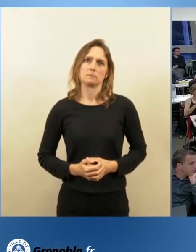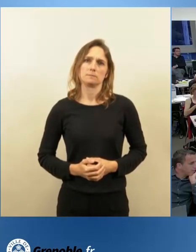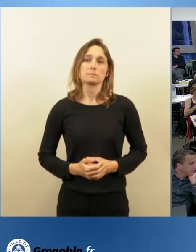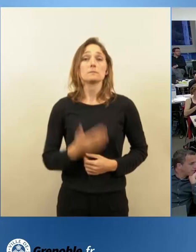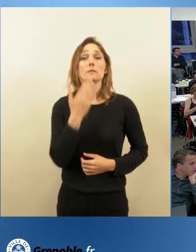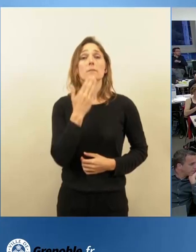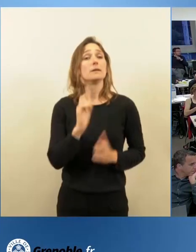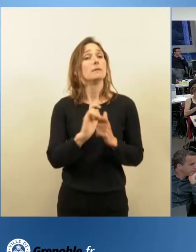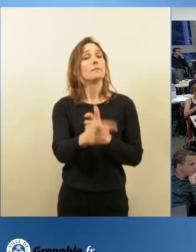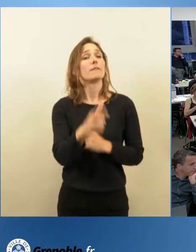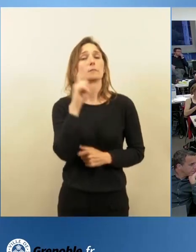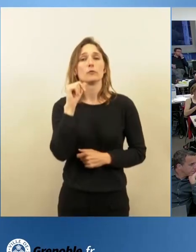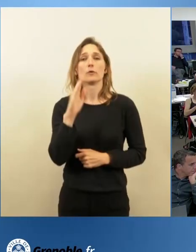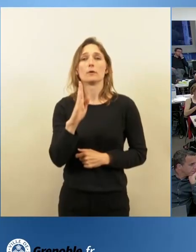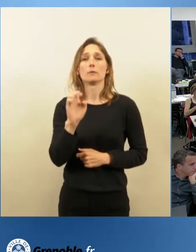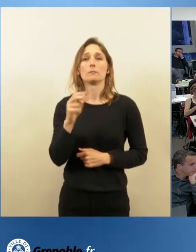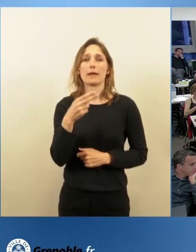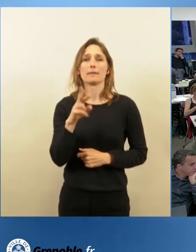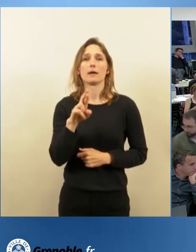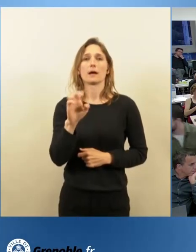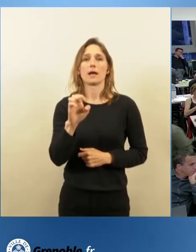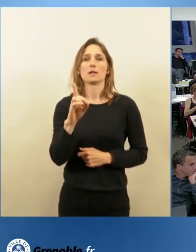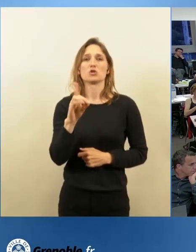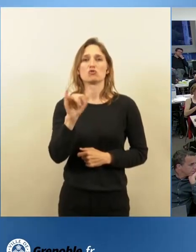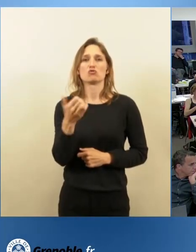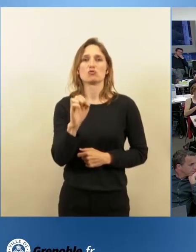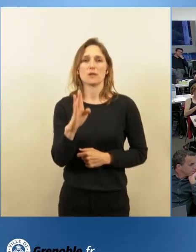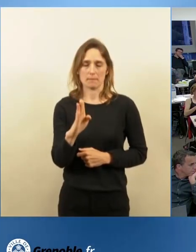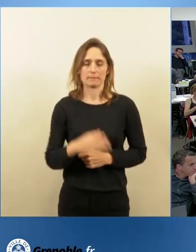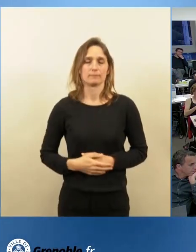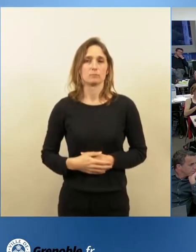merci Monsieur ben rejem oui merci Monsieur le Maire